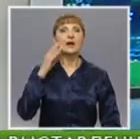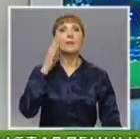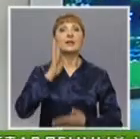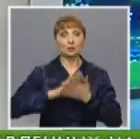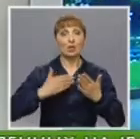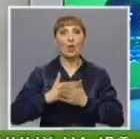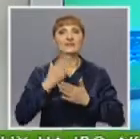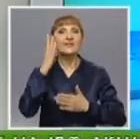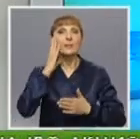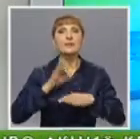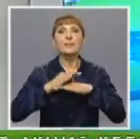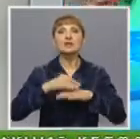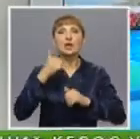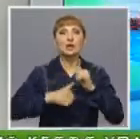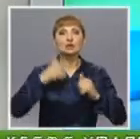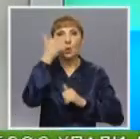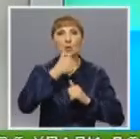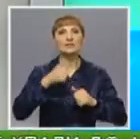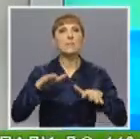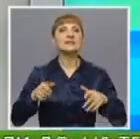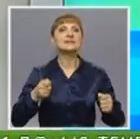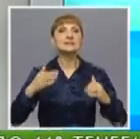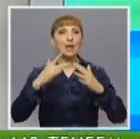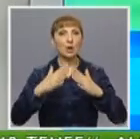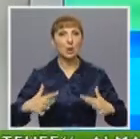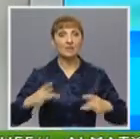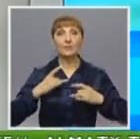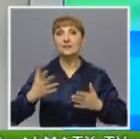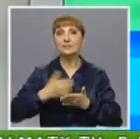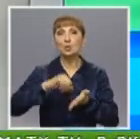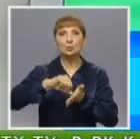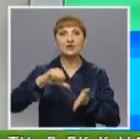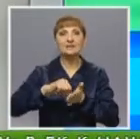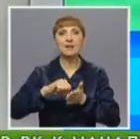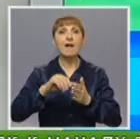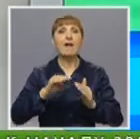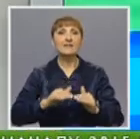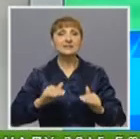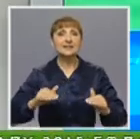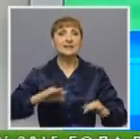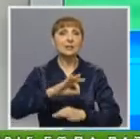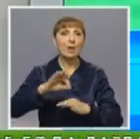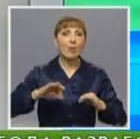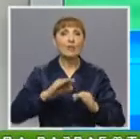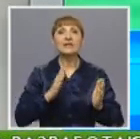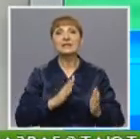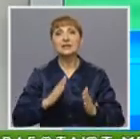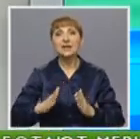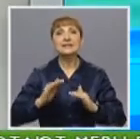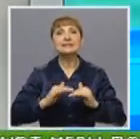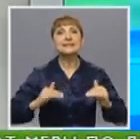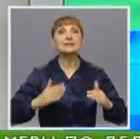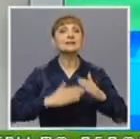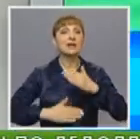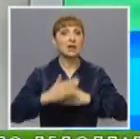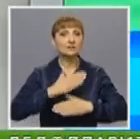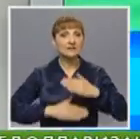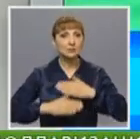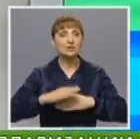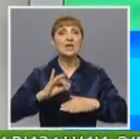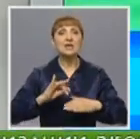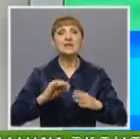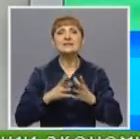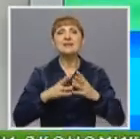Продолжаем выпуск. В Алматы прошла ежегодная президентская елка. В празднике приняли участие воспитанники детских домов и интернатов, дети с